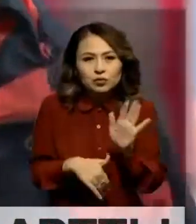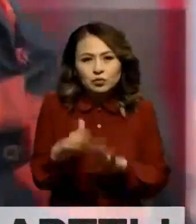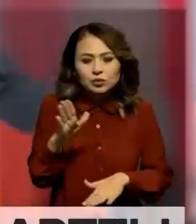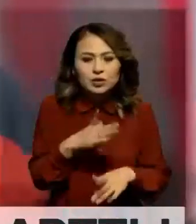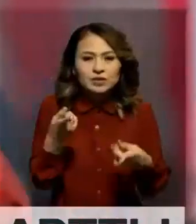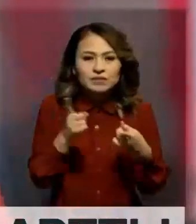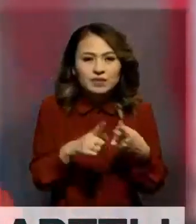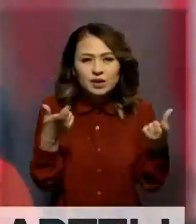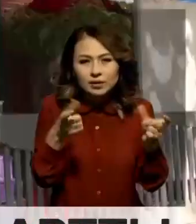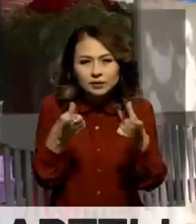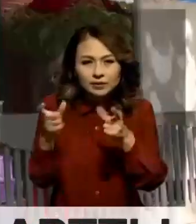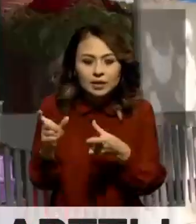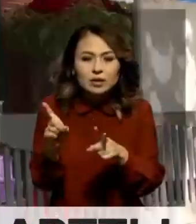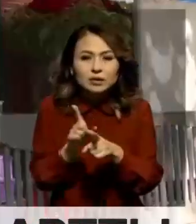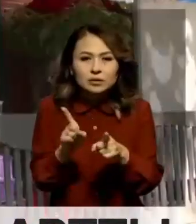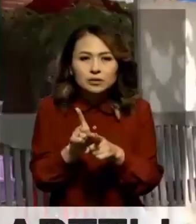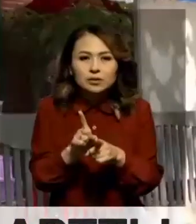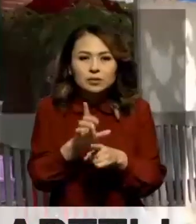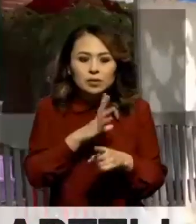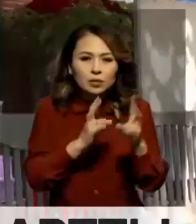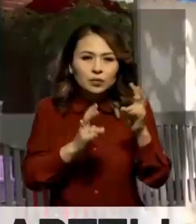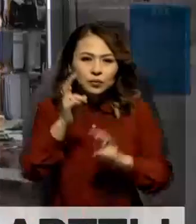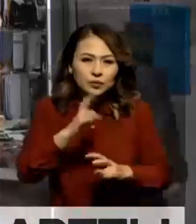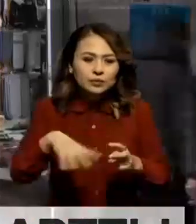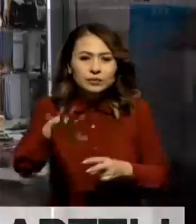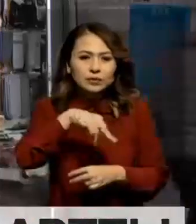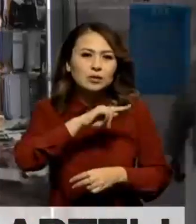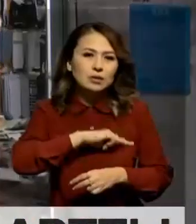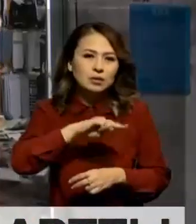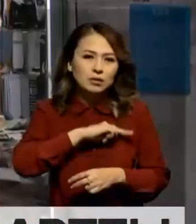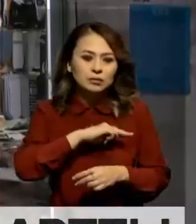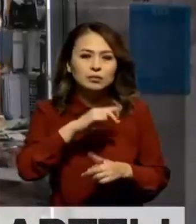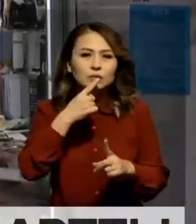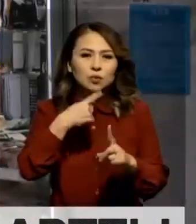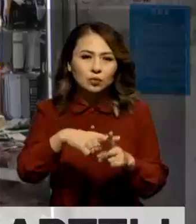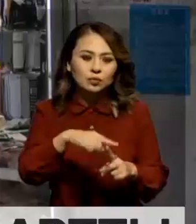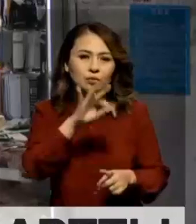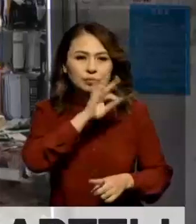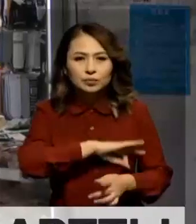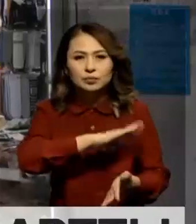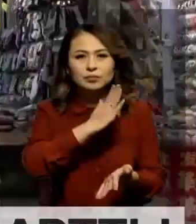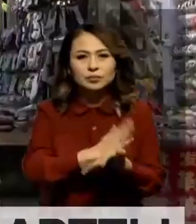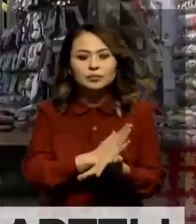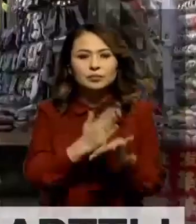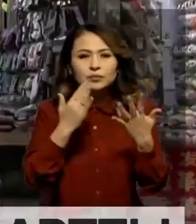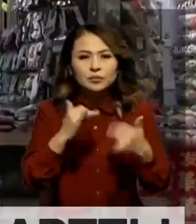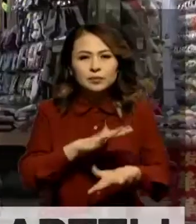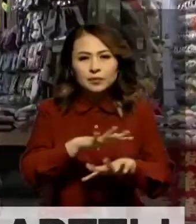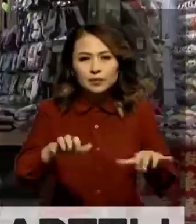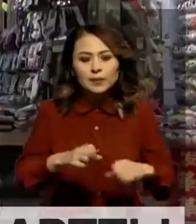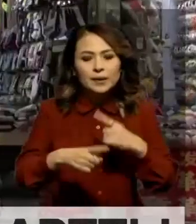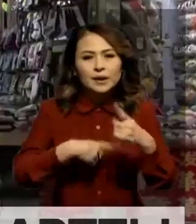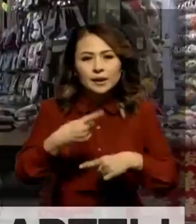Індетке қарсы шектеулердің тоқтатылуы өнеркәсіптік өндірістің жұмысына оң әсер етіп, сұраныс көлемі артқан. Билік келер